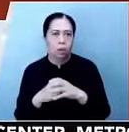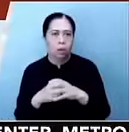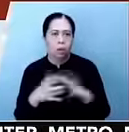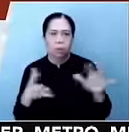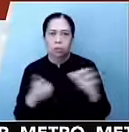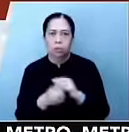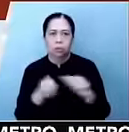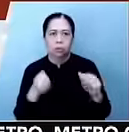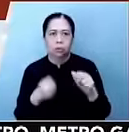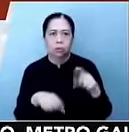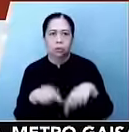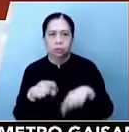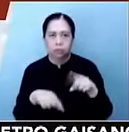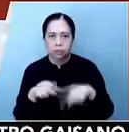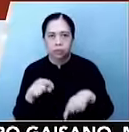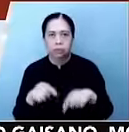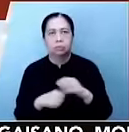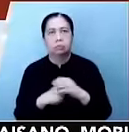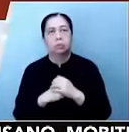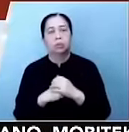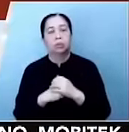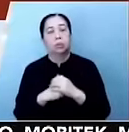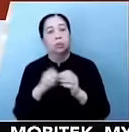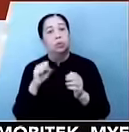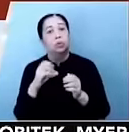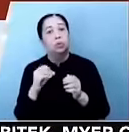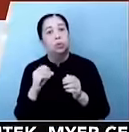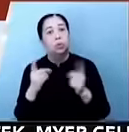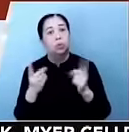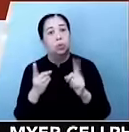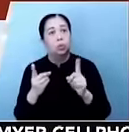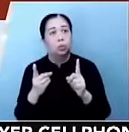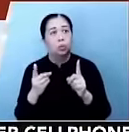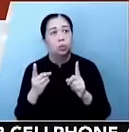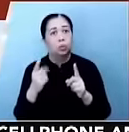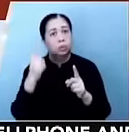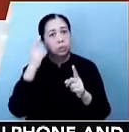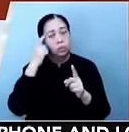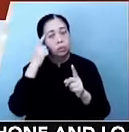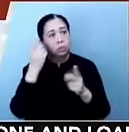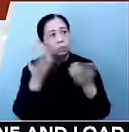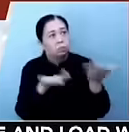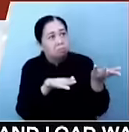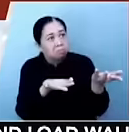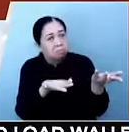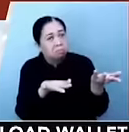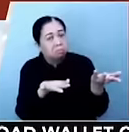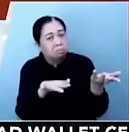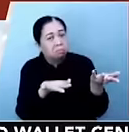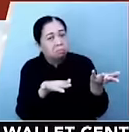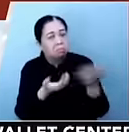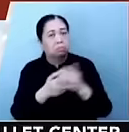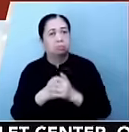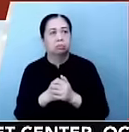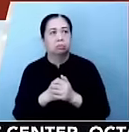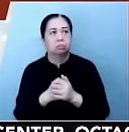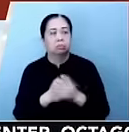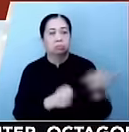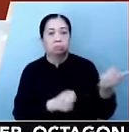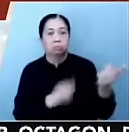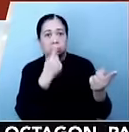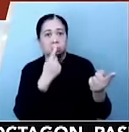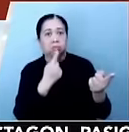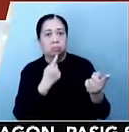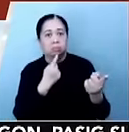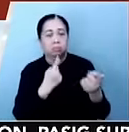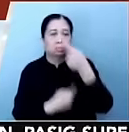friendship. So what is in your mind, Mr. President? Sabi niya, because it